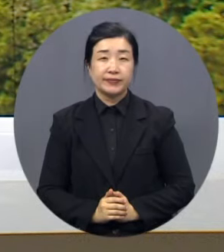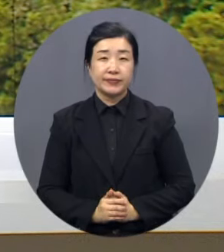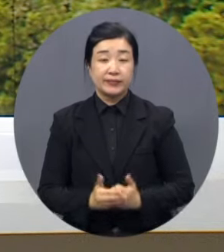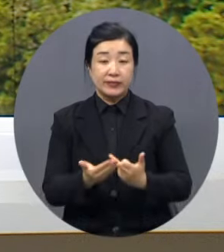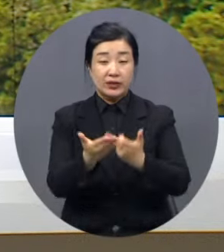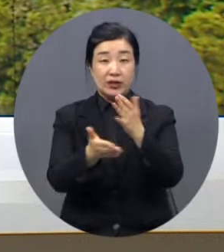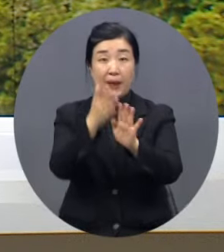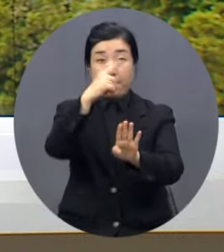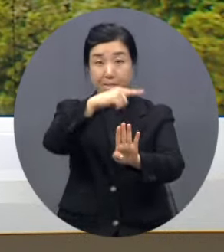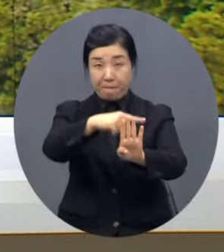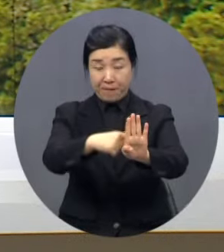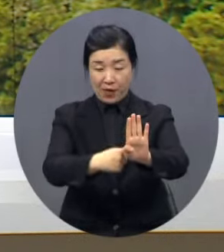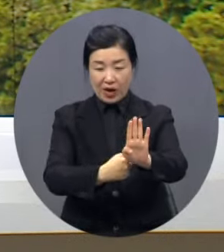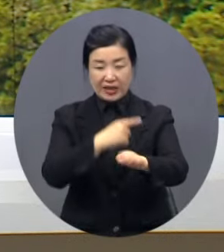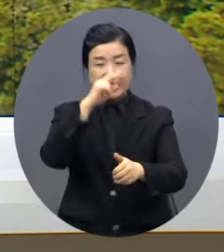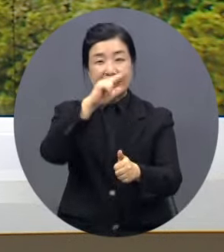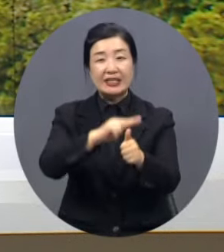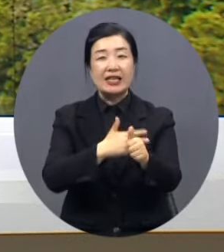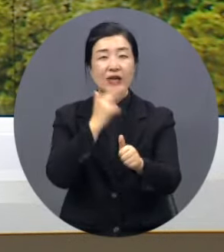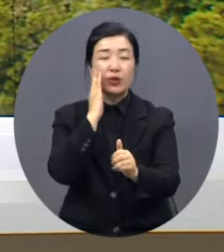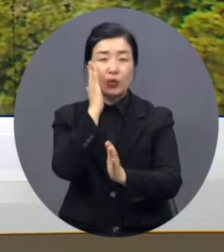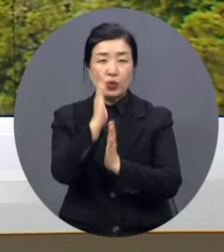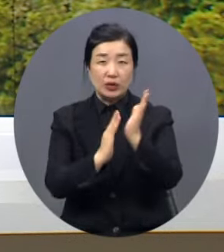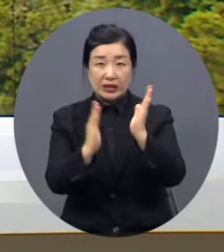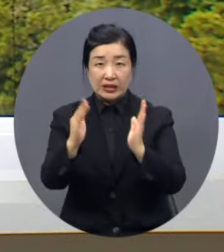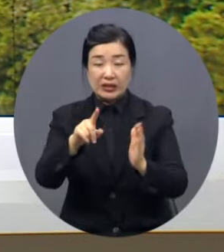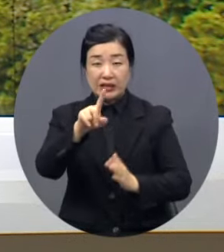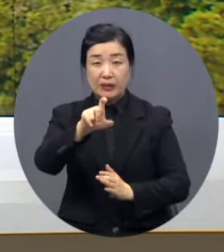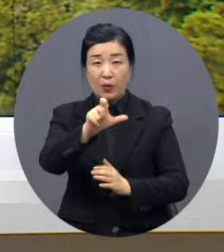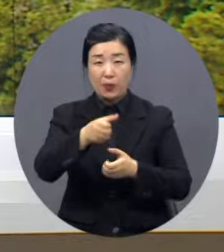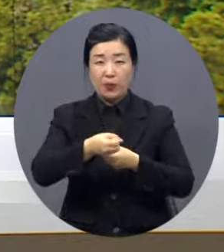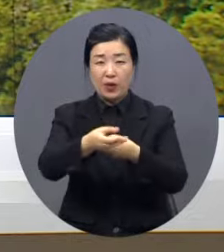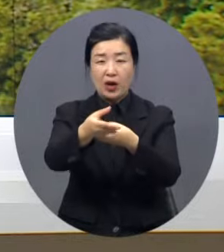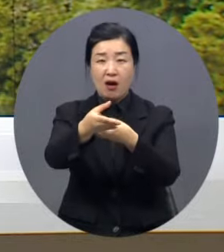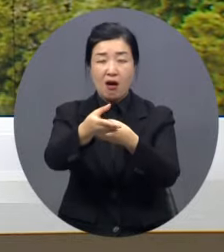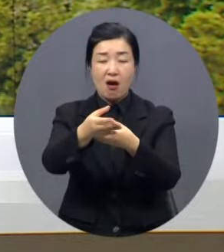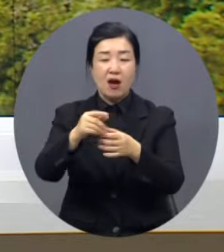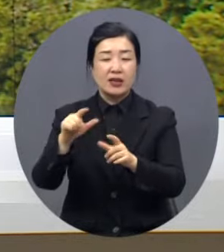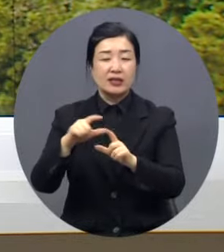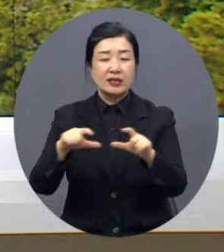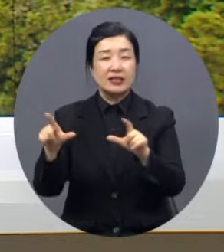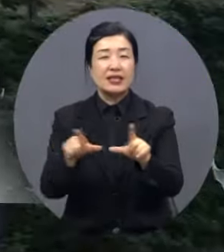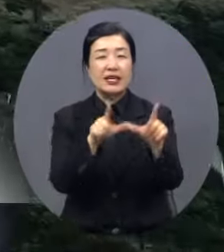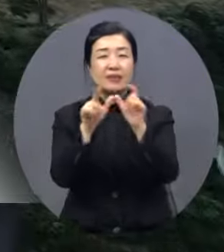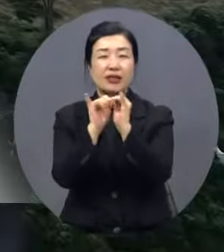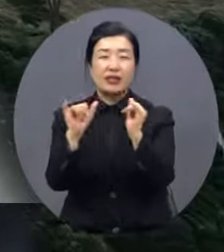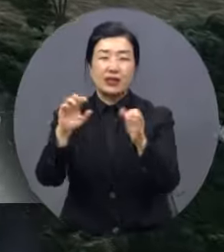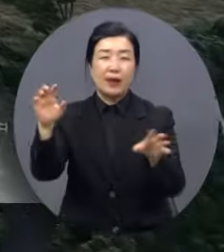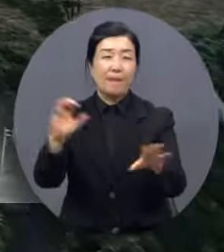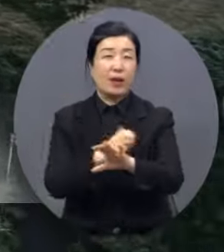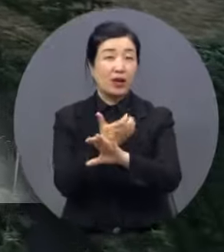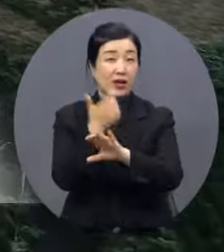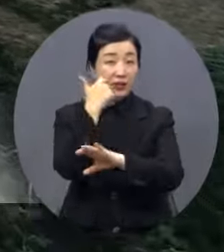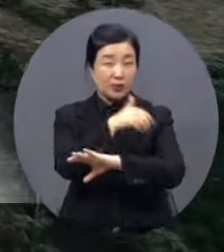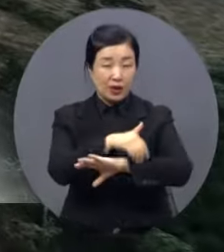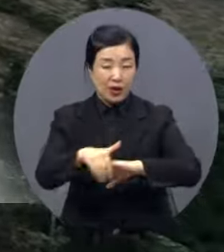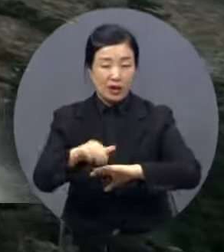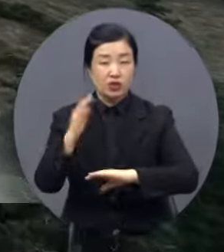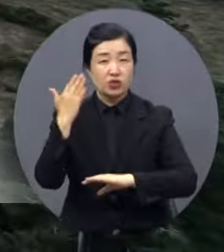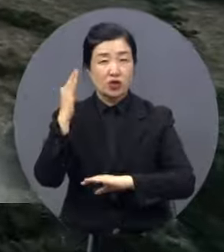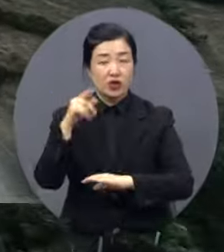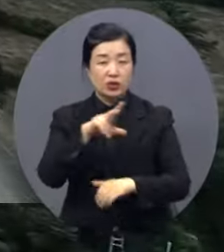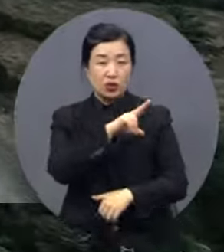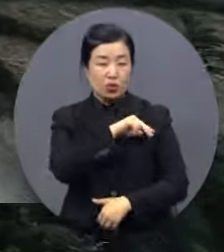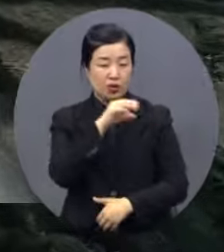제주시 봉개동에 자연녹지 15만 제미가 주거 지역으로 변경될 것으로 보입니다 제주도는 최근